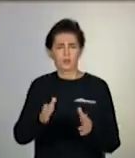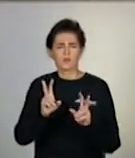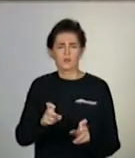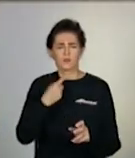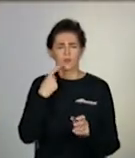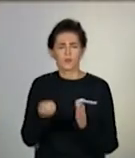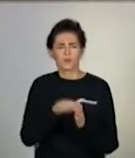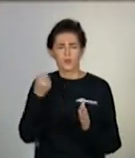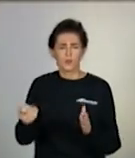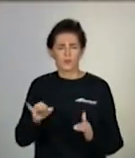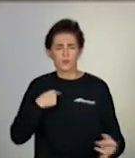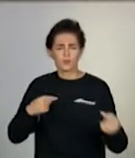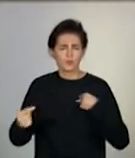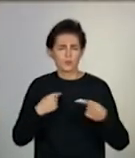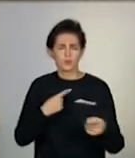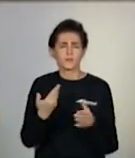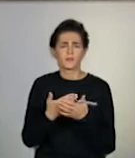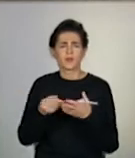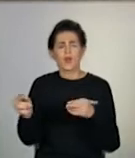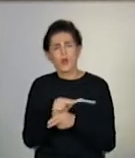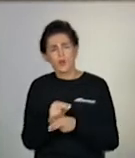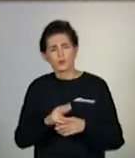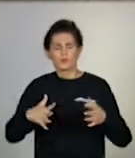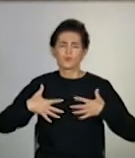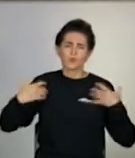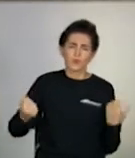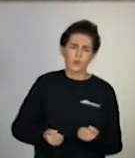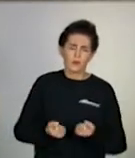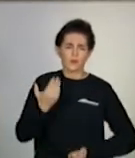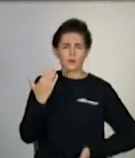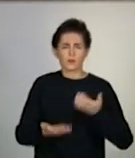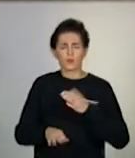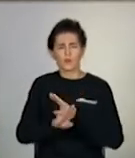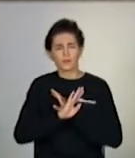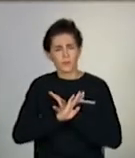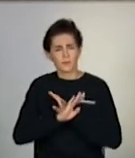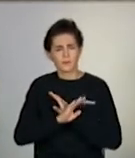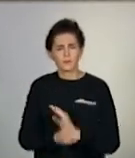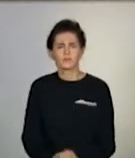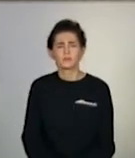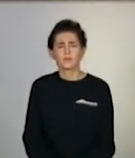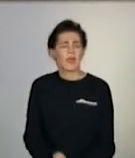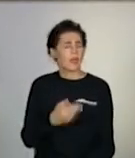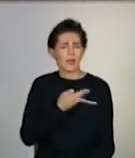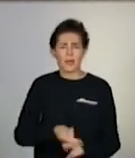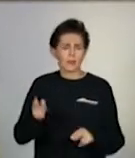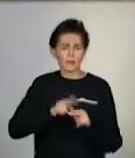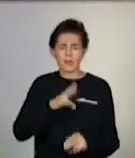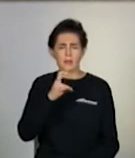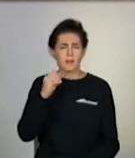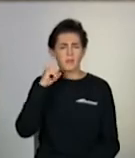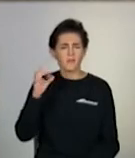і муторно. Что лечение, что выздоровление, что, к сожалению, умирание от рака. То есть это не бывает вот так вот.